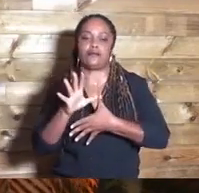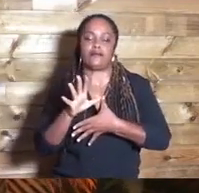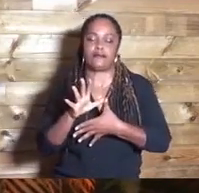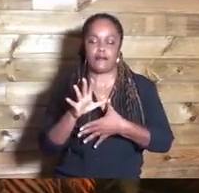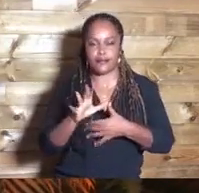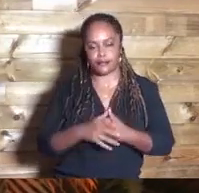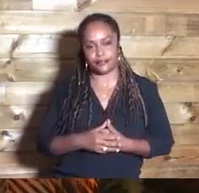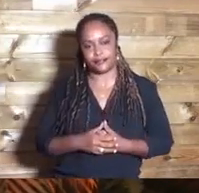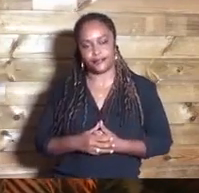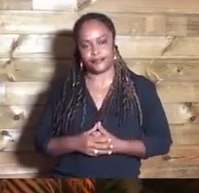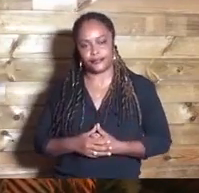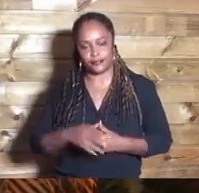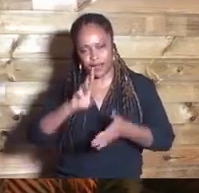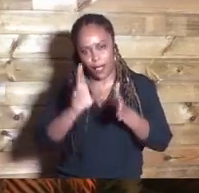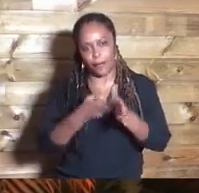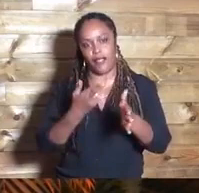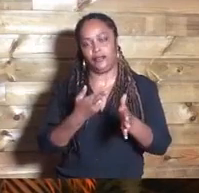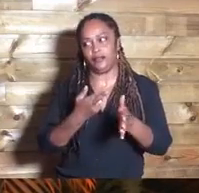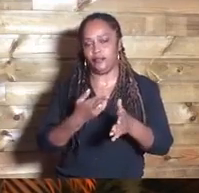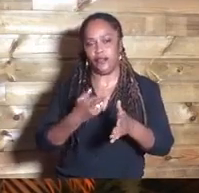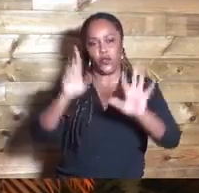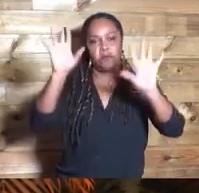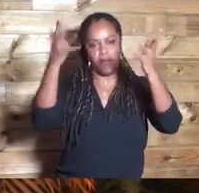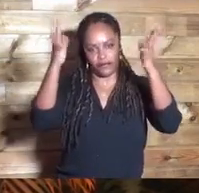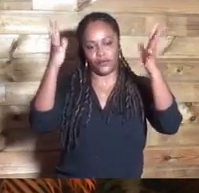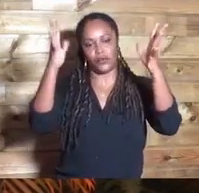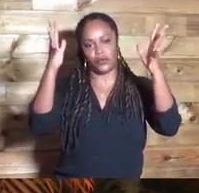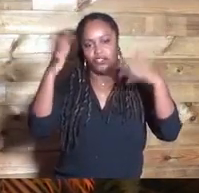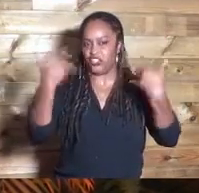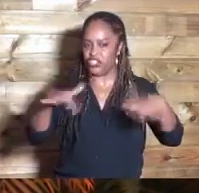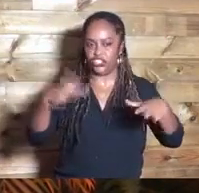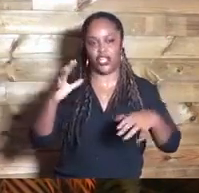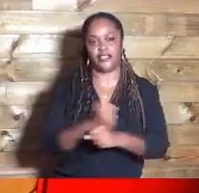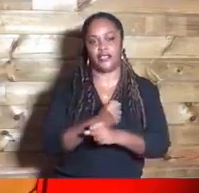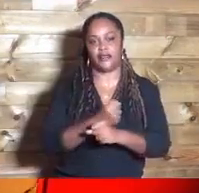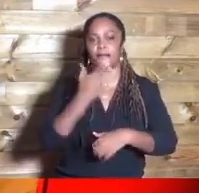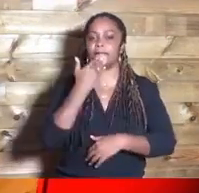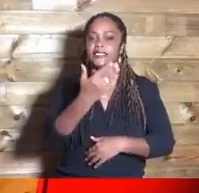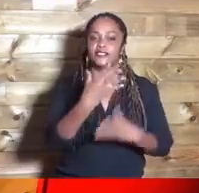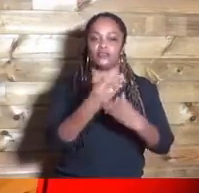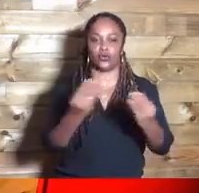Et à carré des autres, roule bravo, nous j'a gagné. Merci, on peut.